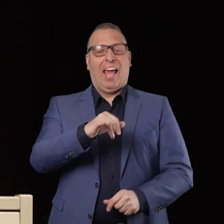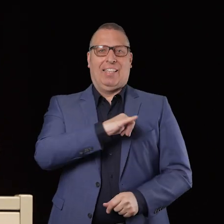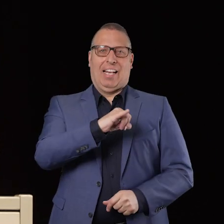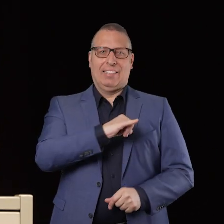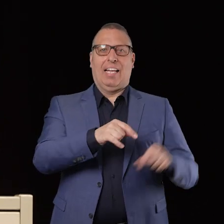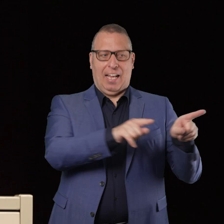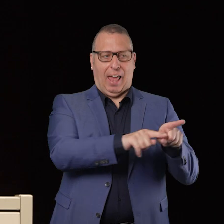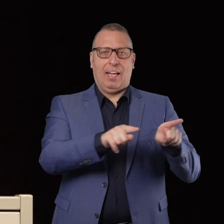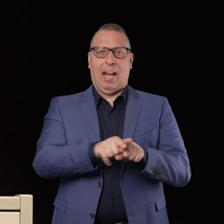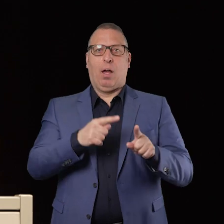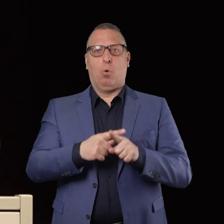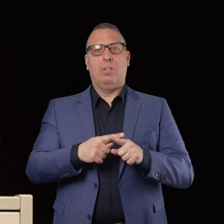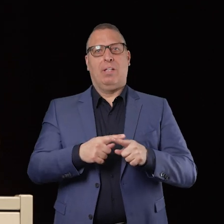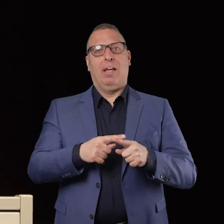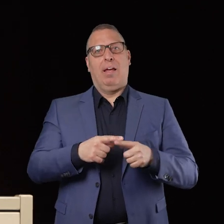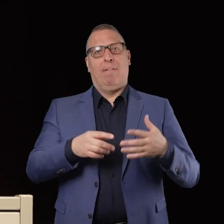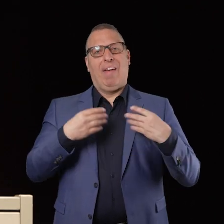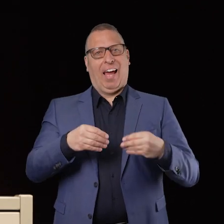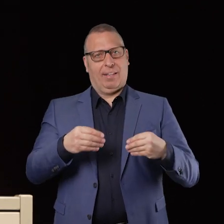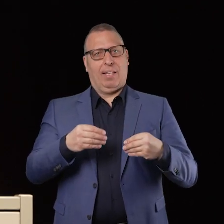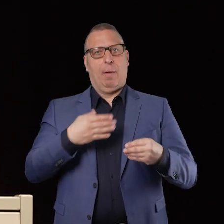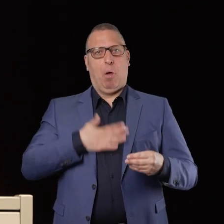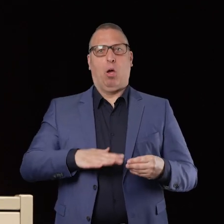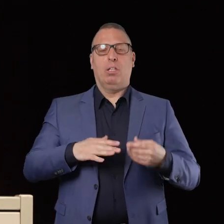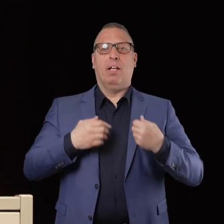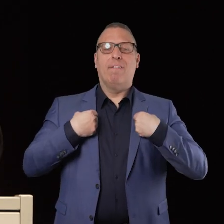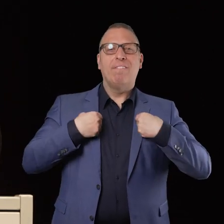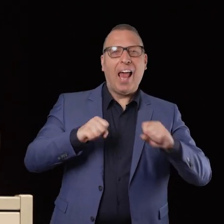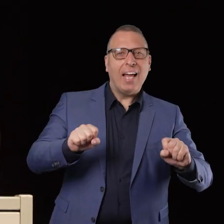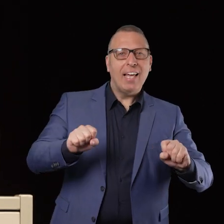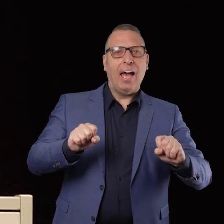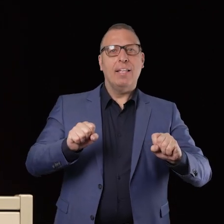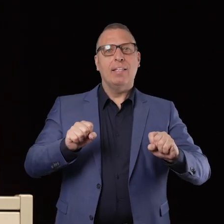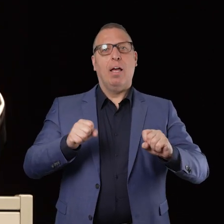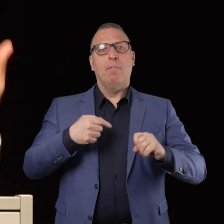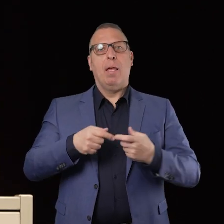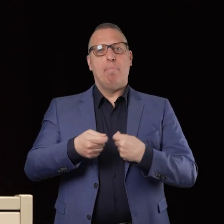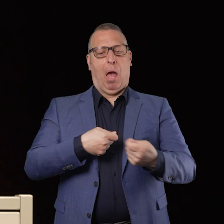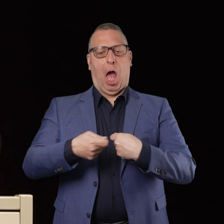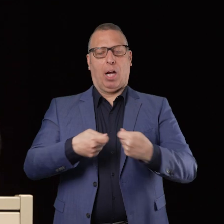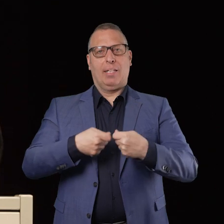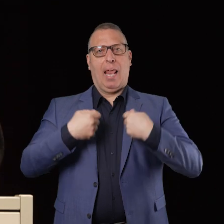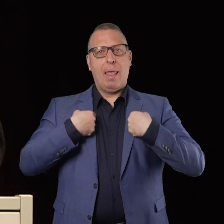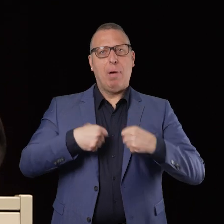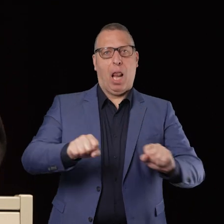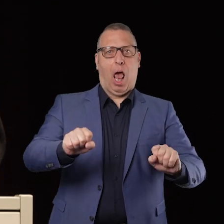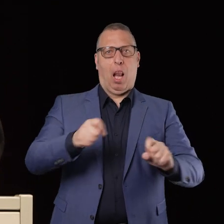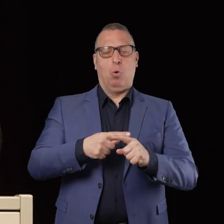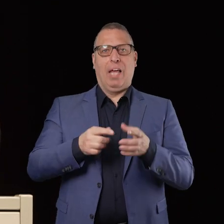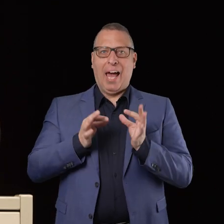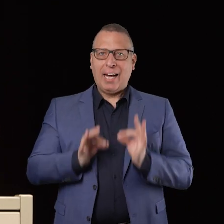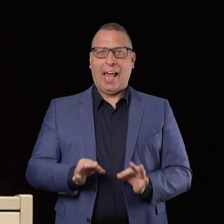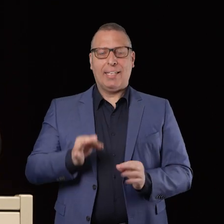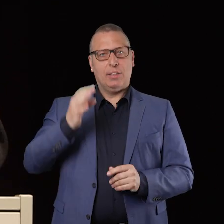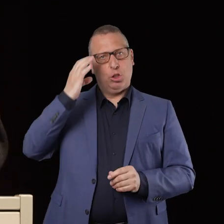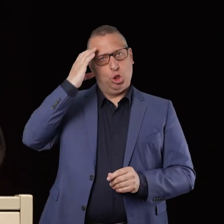Interessen und Werte. Wir räumen dem Schutz der Freiheit, der liberalen Marktordnung sowie